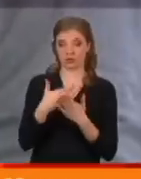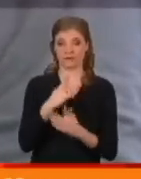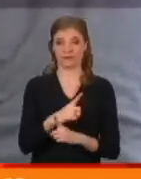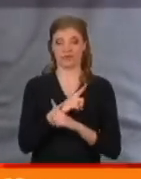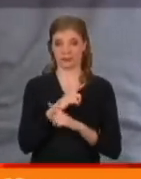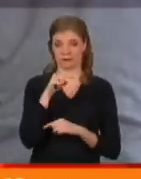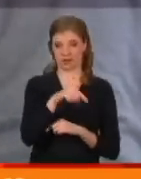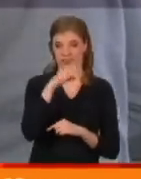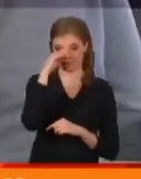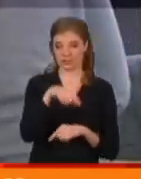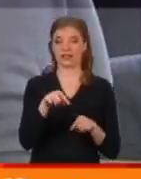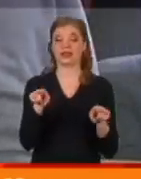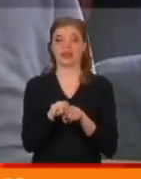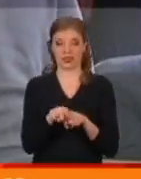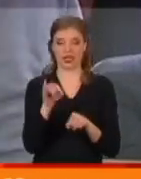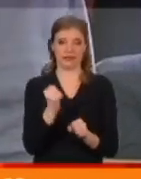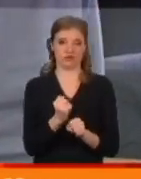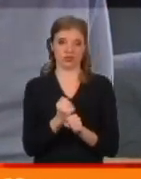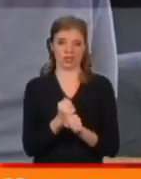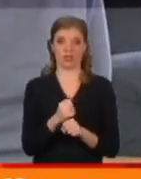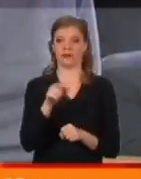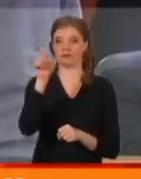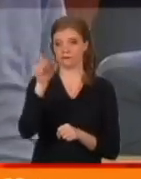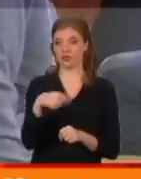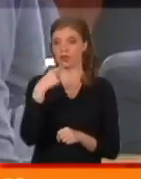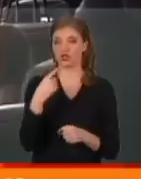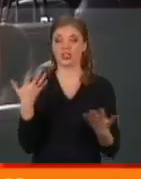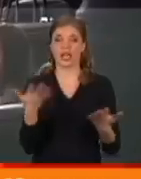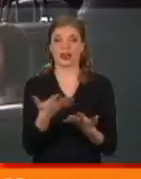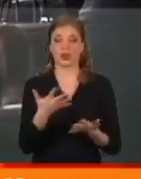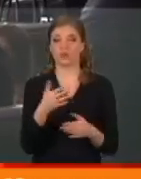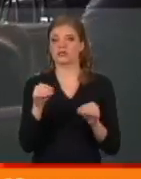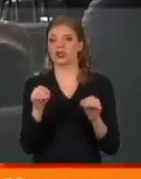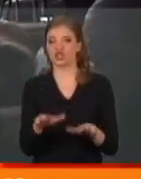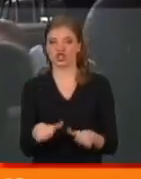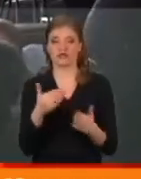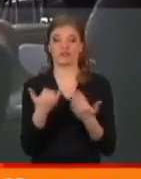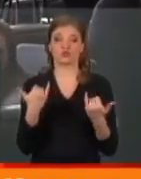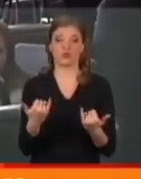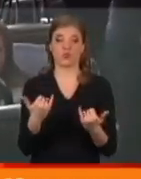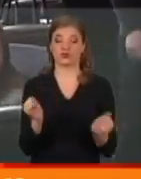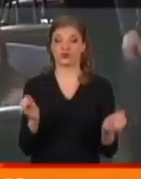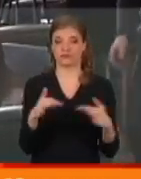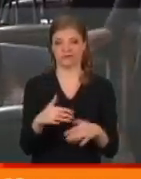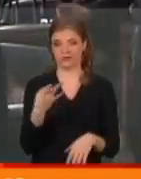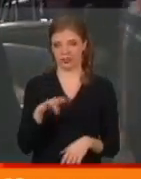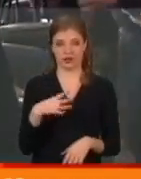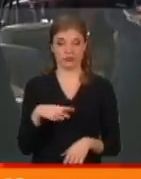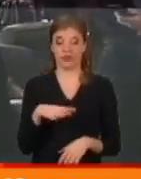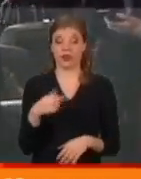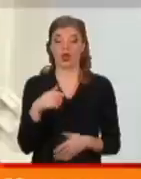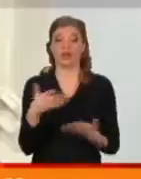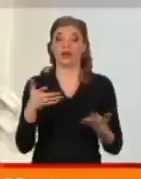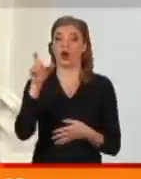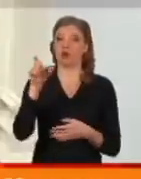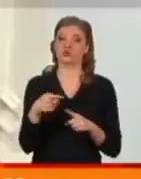смерті Романа Гурика саме так і вчинили. Пан Ігор каже, якихось рішень від сьогоднішнього зібрання не чекав. Яка особа